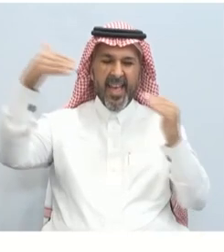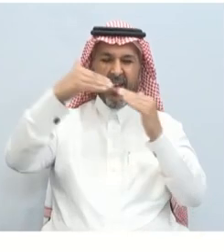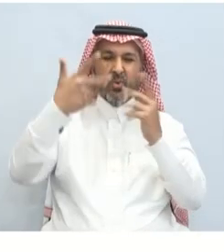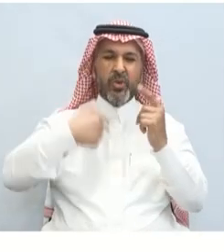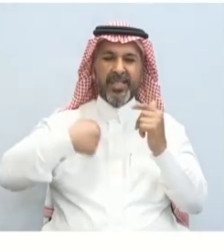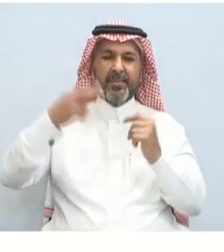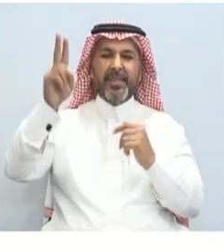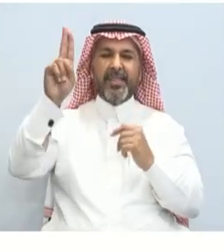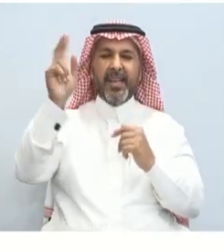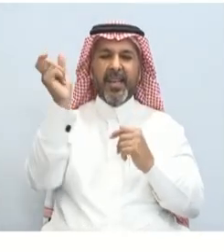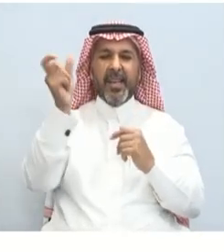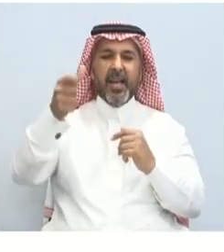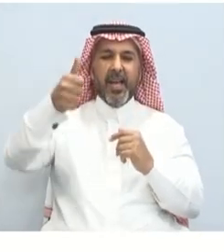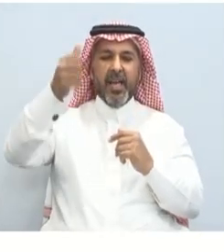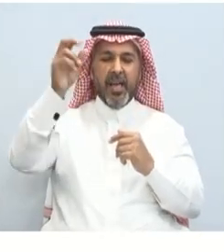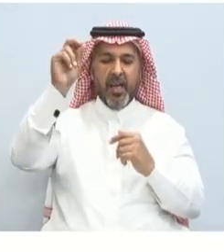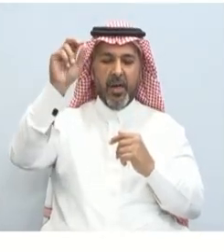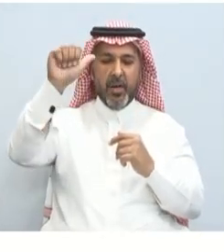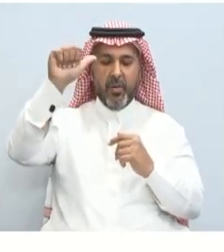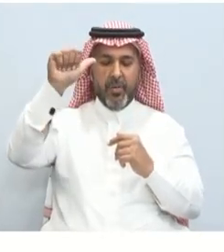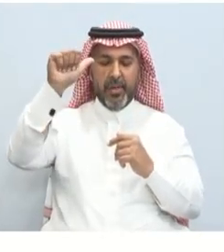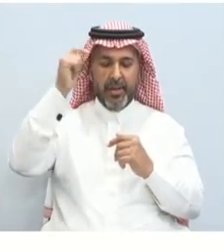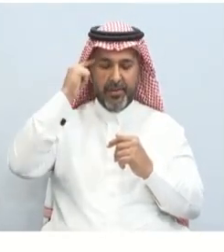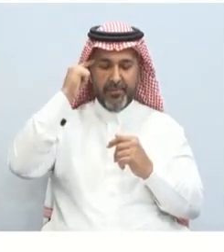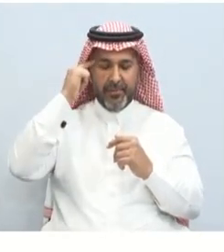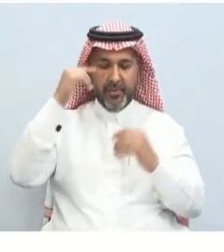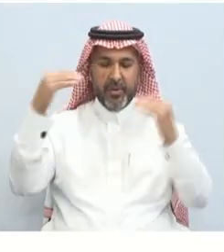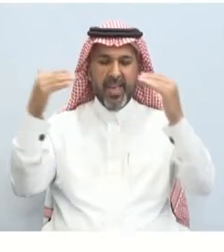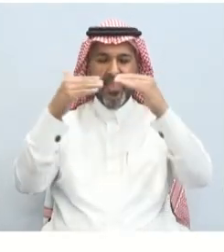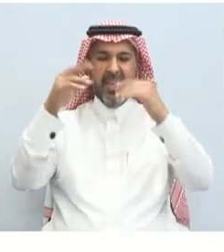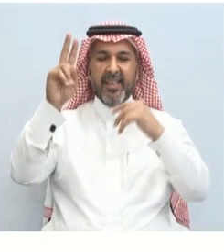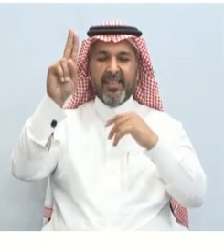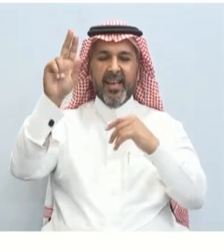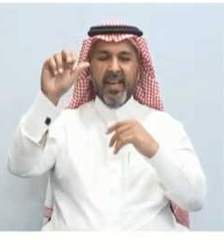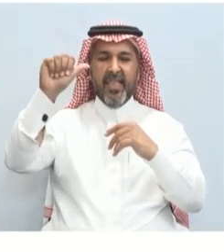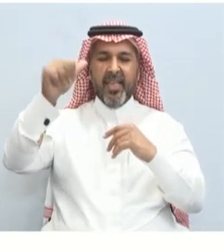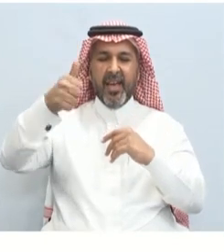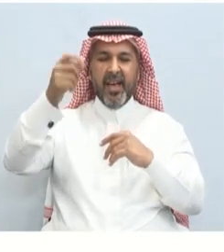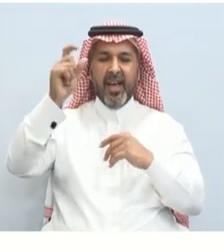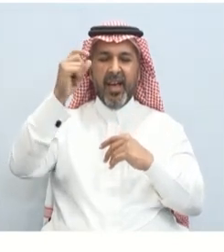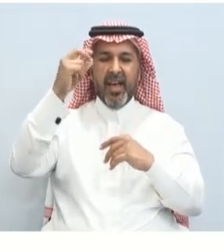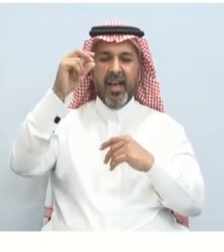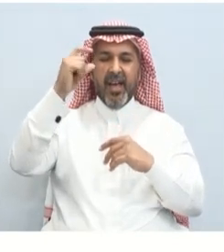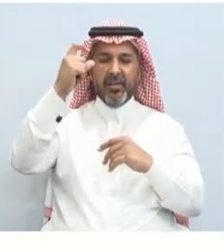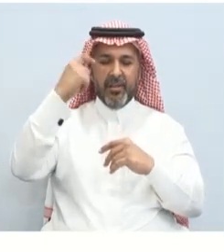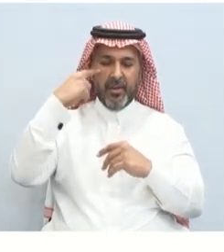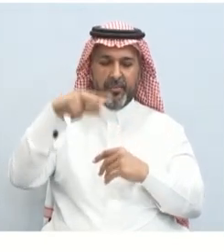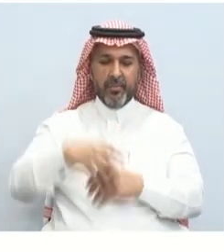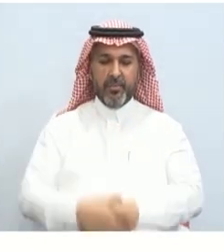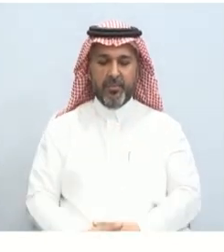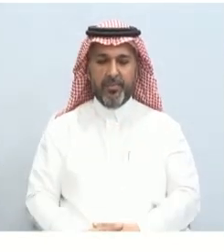مربع مراجعه سريعه لمربع تقابل القضايا دعونا الان نقرا الاستبدال المباشر